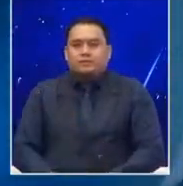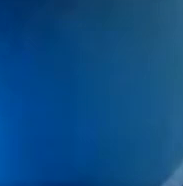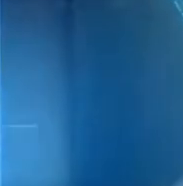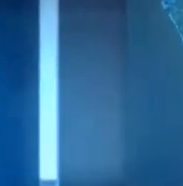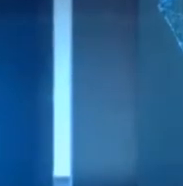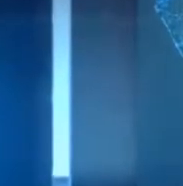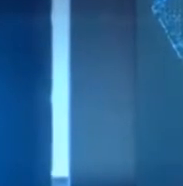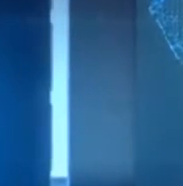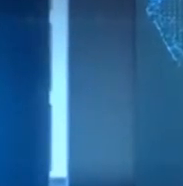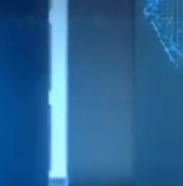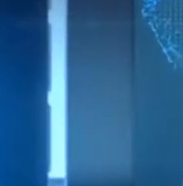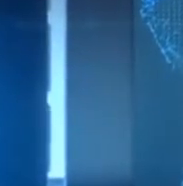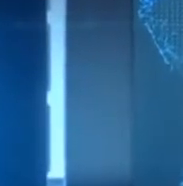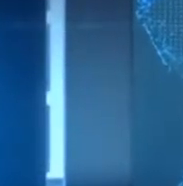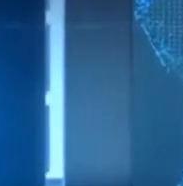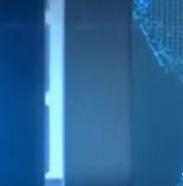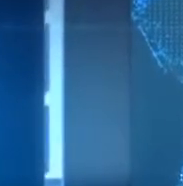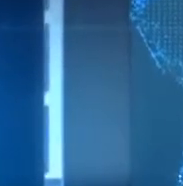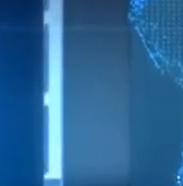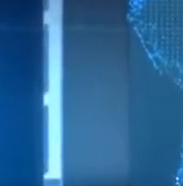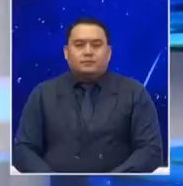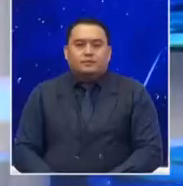Жетісу телеарнасы.